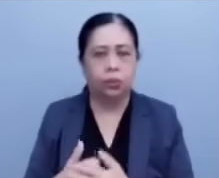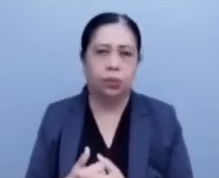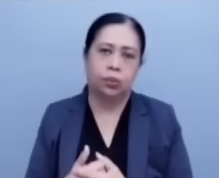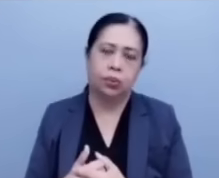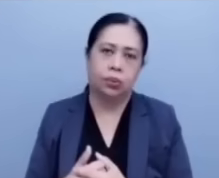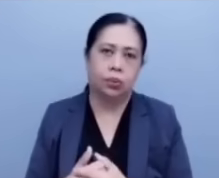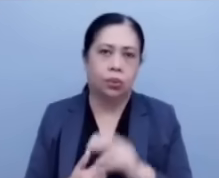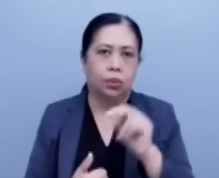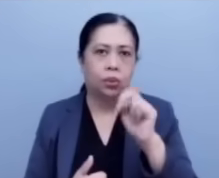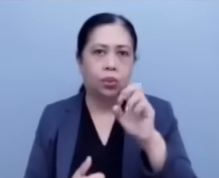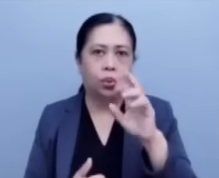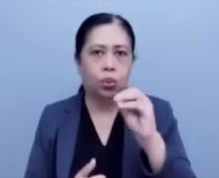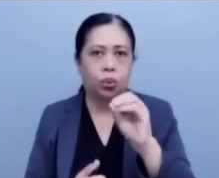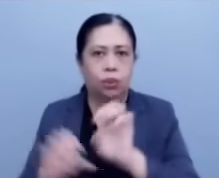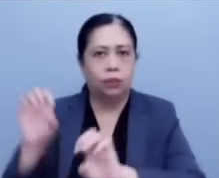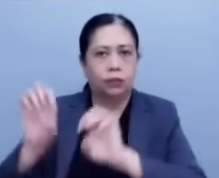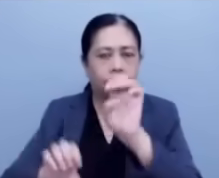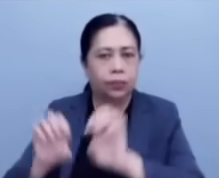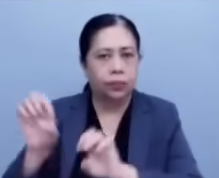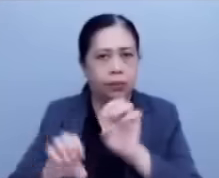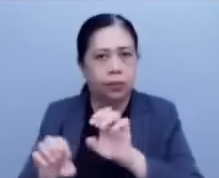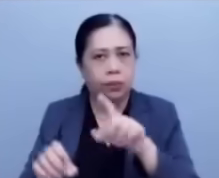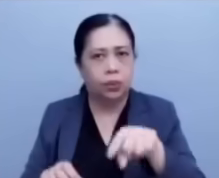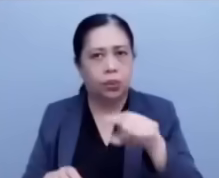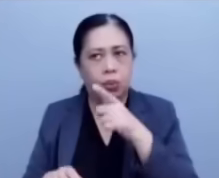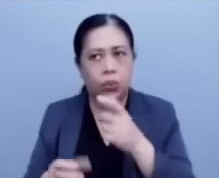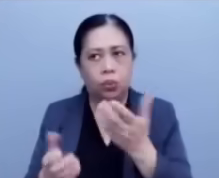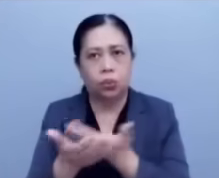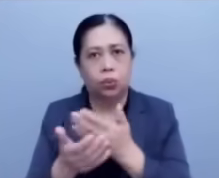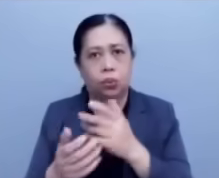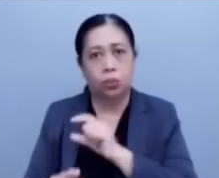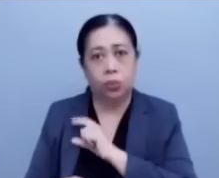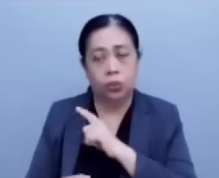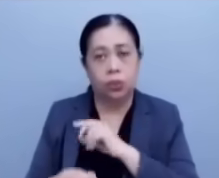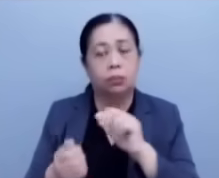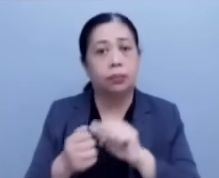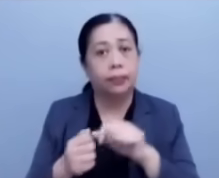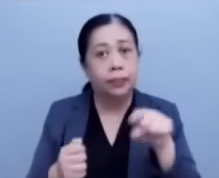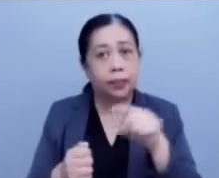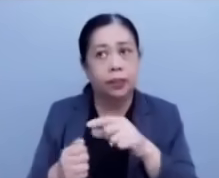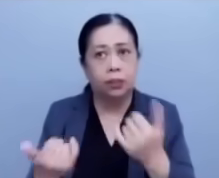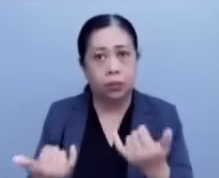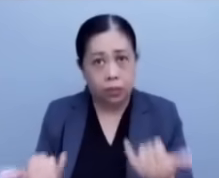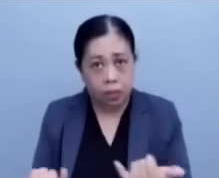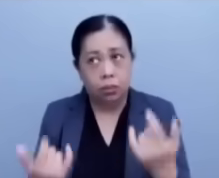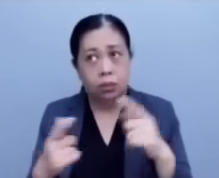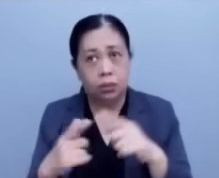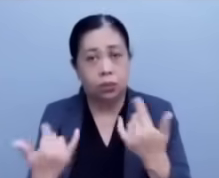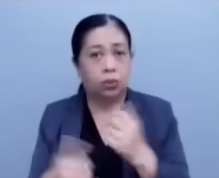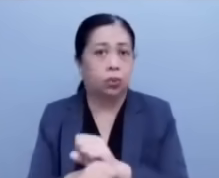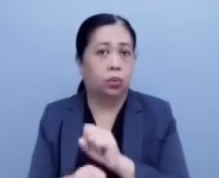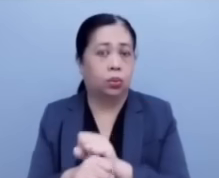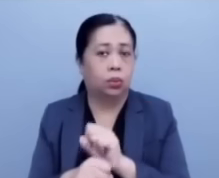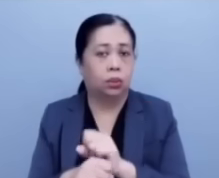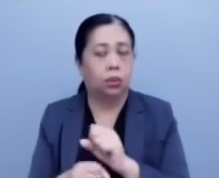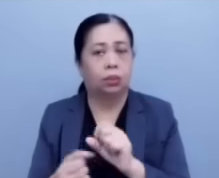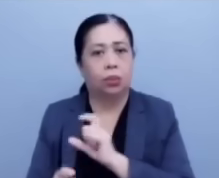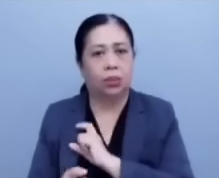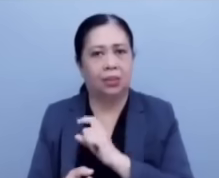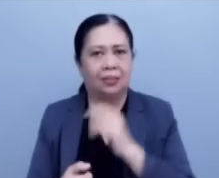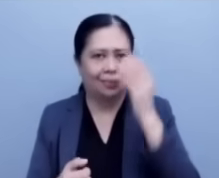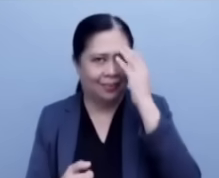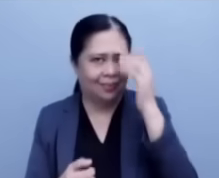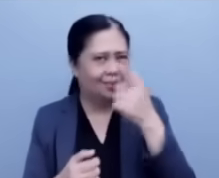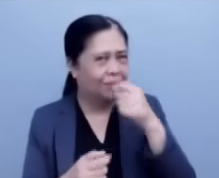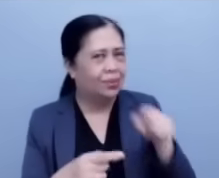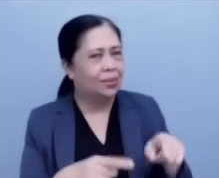neuro evaluation po doon po sa mga pumapasok pati na rin po doon sa mga nasa loob na po ng PNP. Of course, ang background po nito yung pagkakasangkot ng mga pulis sa